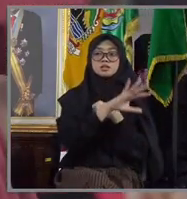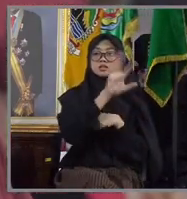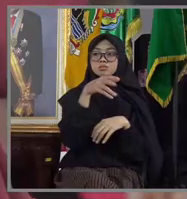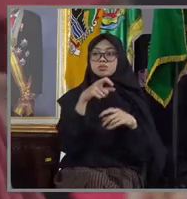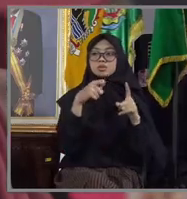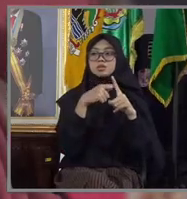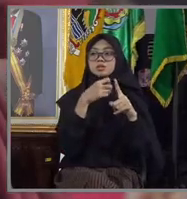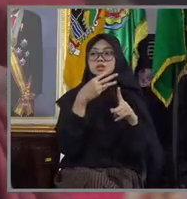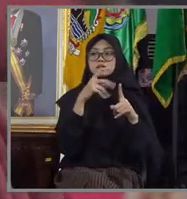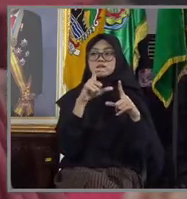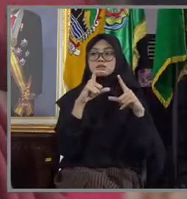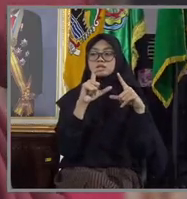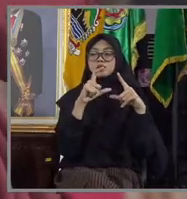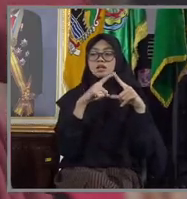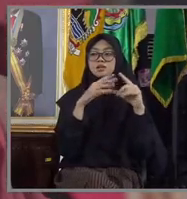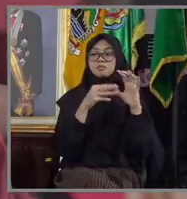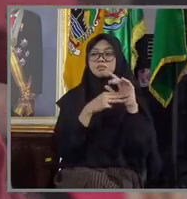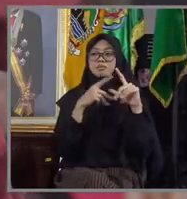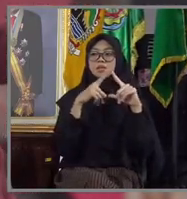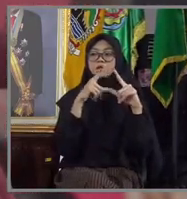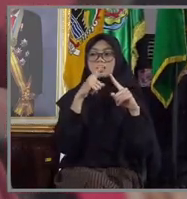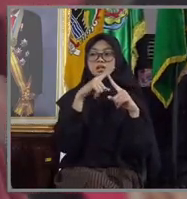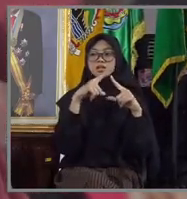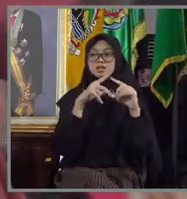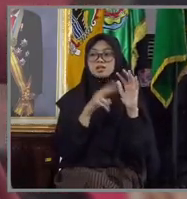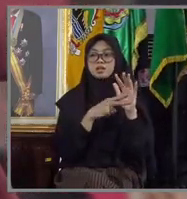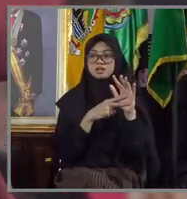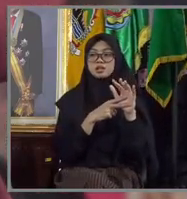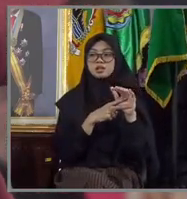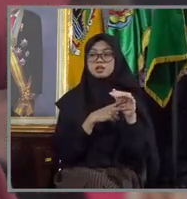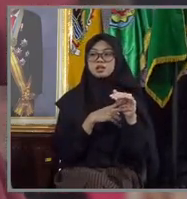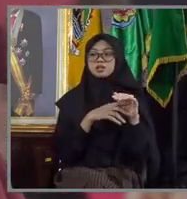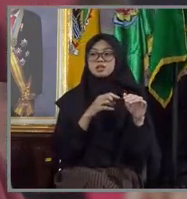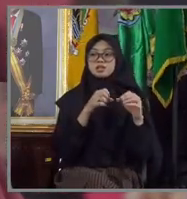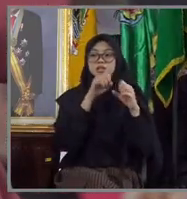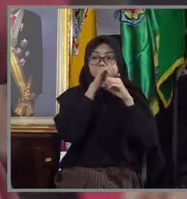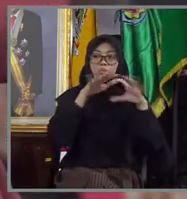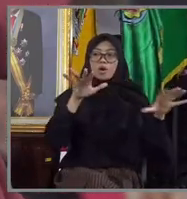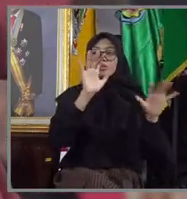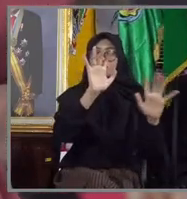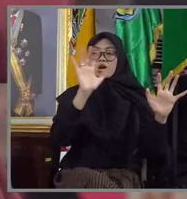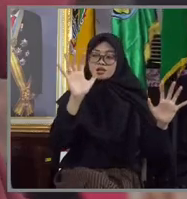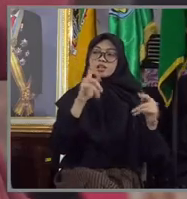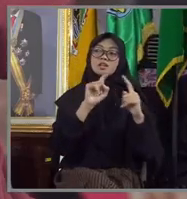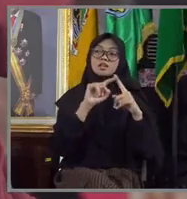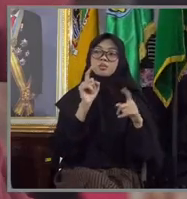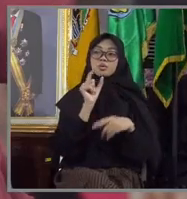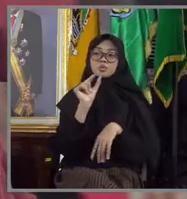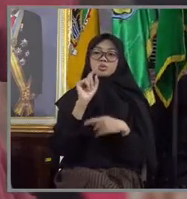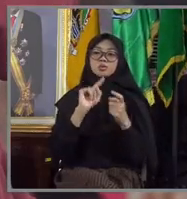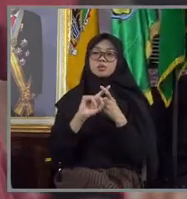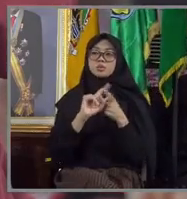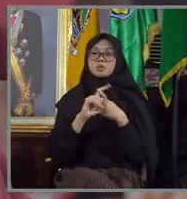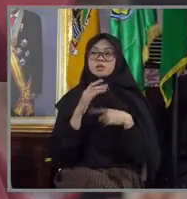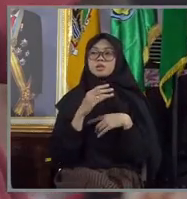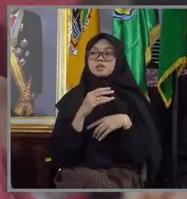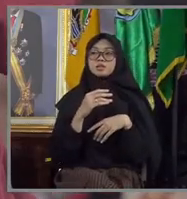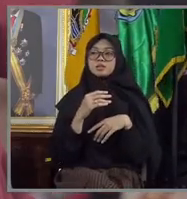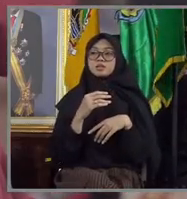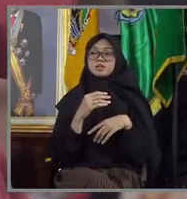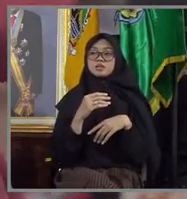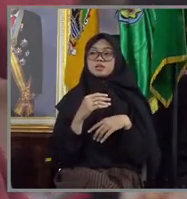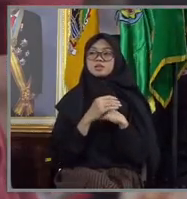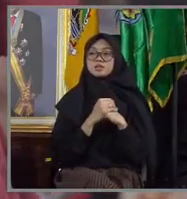hampir semua Kecamatan Anda Maksudnya sekolah negeri itu tersebar dimana-mana nah ke untuk atau teman-teman kita yang kurang